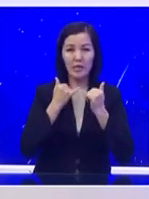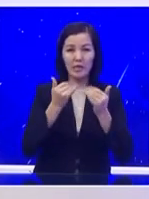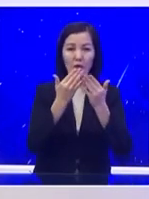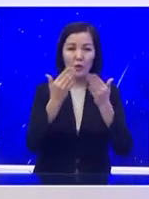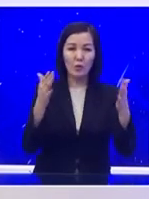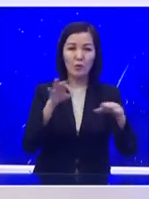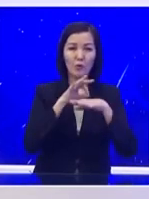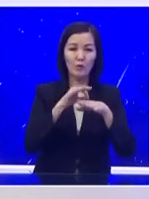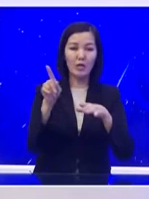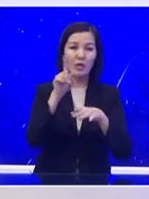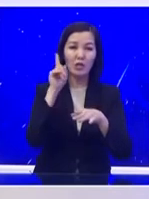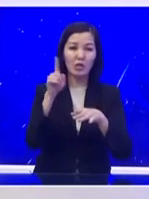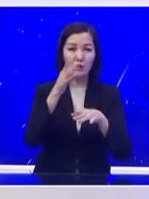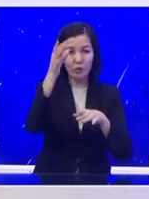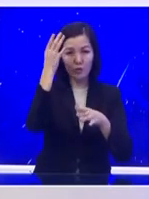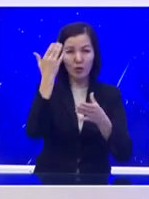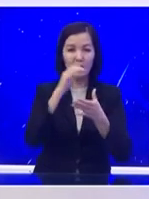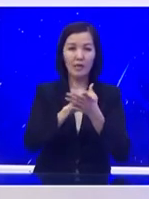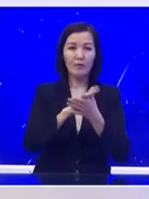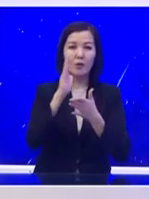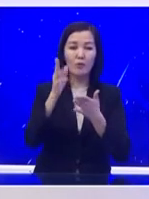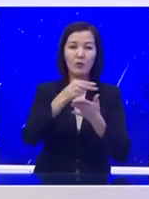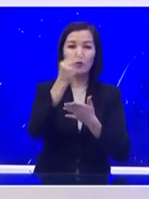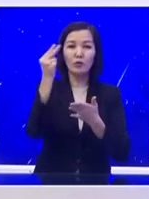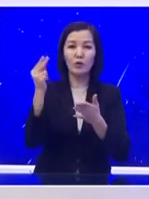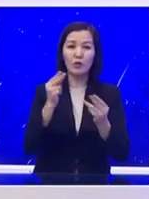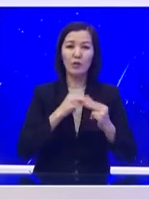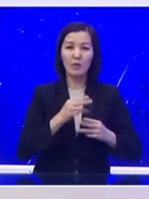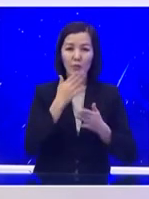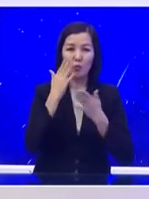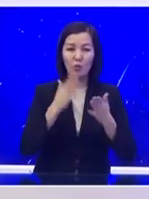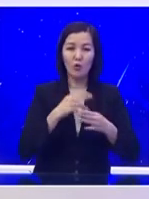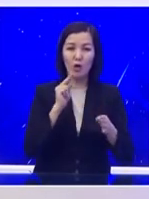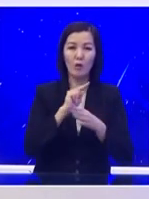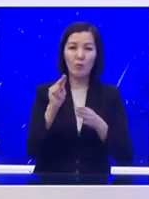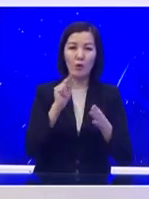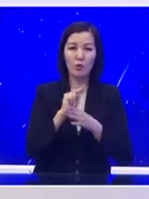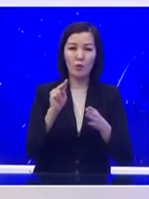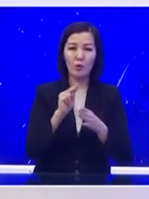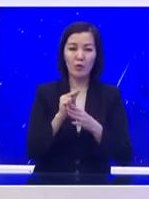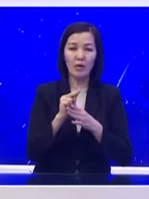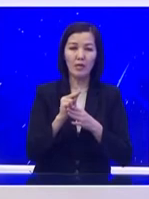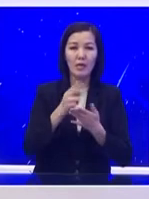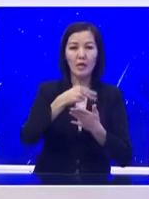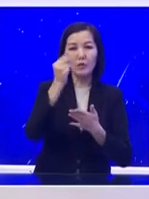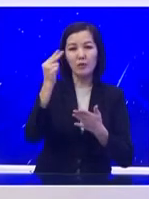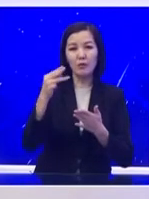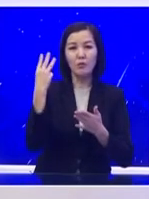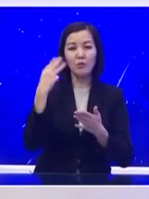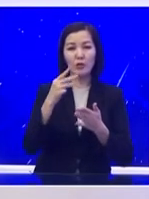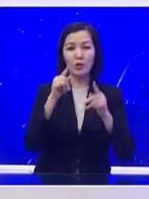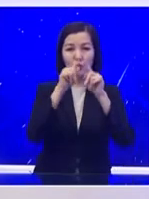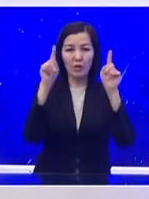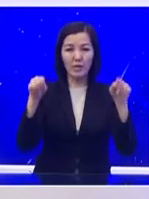ұрпақтың дүниетанымын кеңейтіп, болашақ суретшілерді еңбекқорлыққа баулу. Мәдени ошақ қабырғаларында қылқалам шеберлерінің